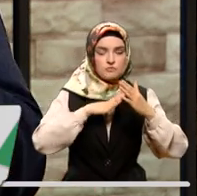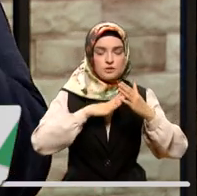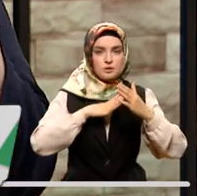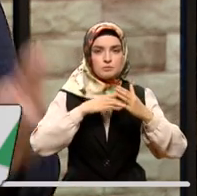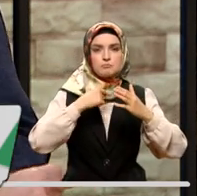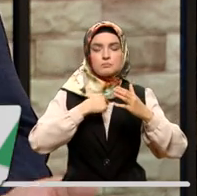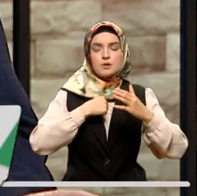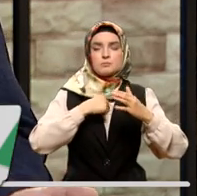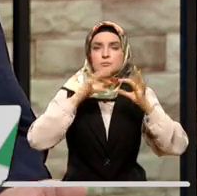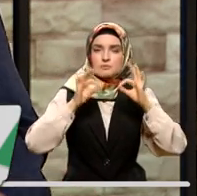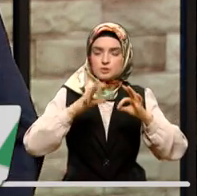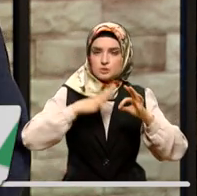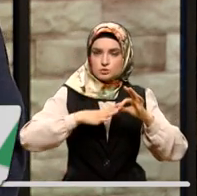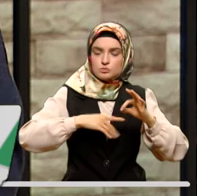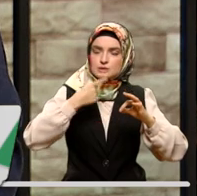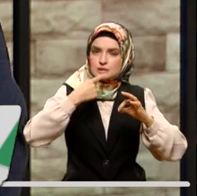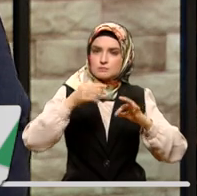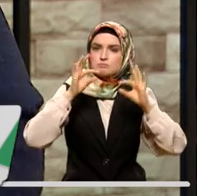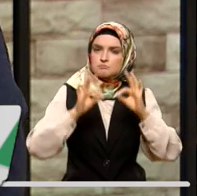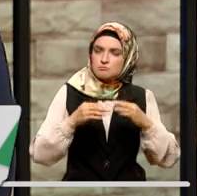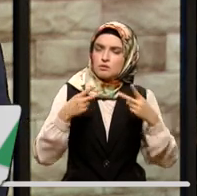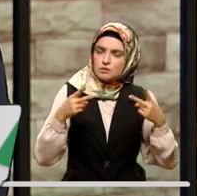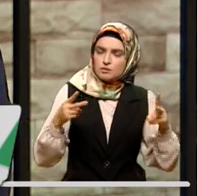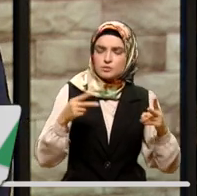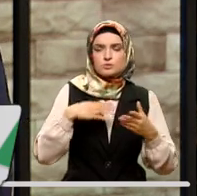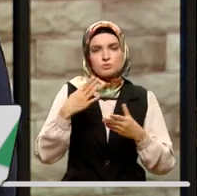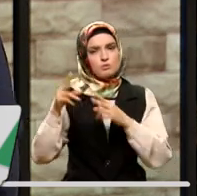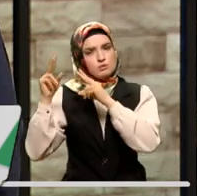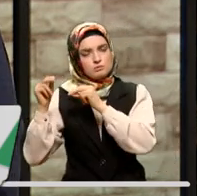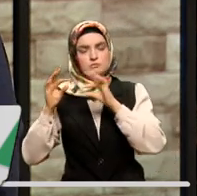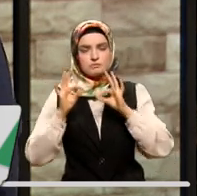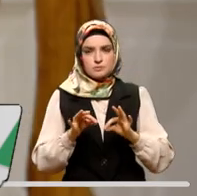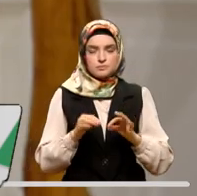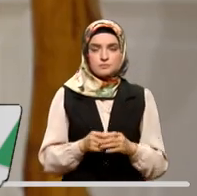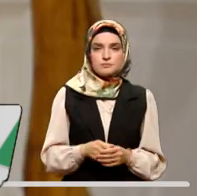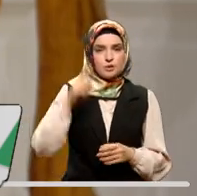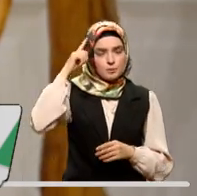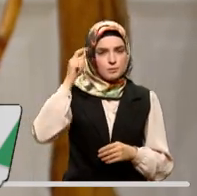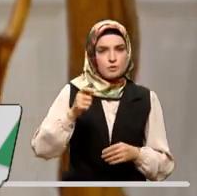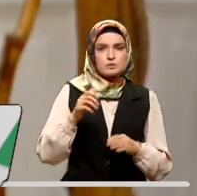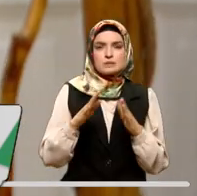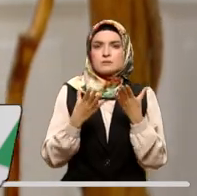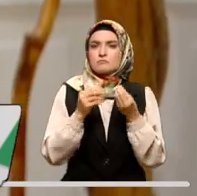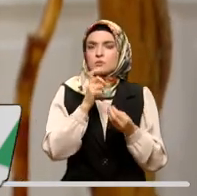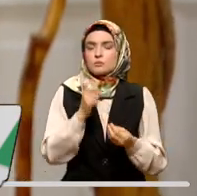istiyorum deyip başlayabilir. Daha sonra yatılıya geçmiş olabilir. Orada devam eder. Peki başvuruları nasıl yapacağız hocam?